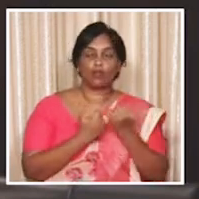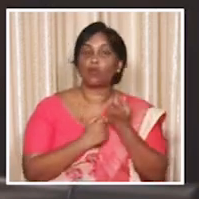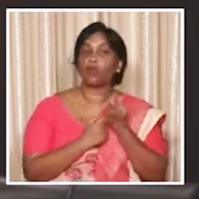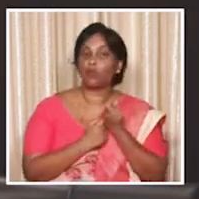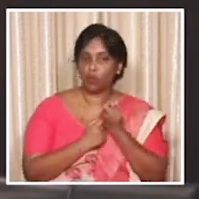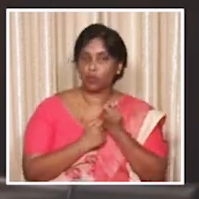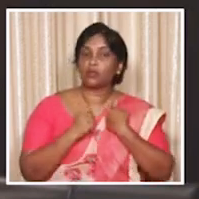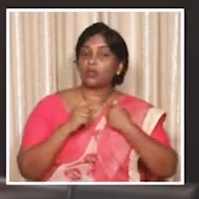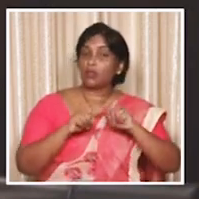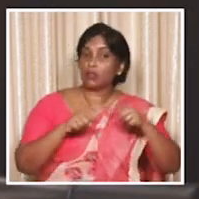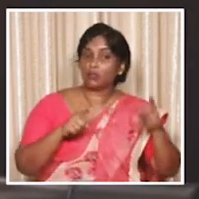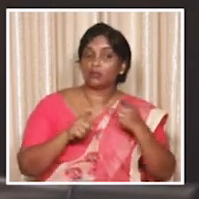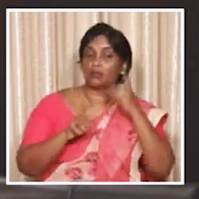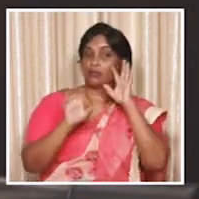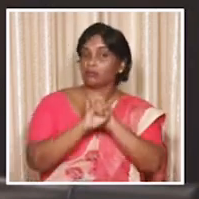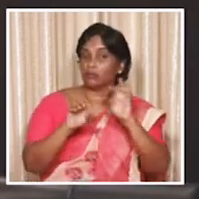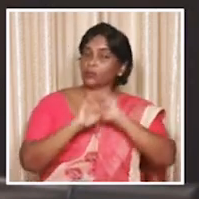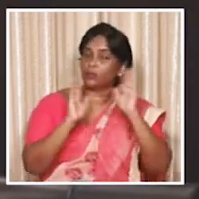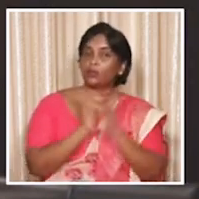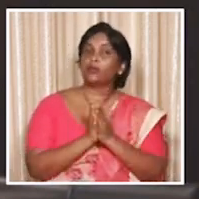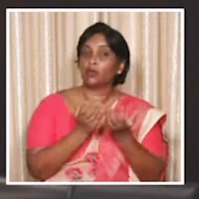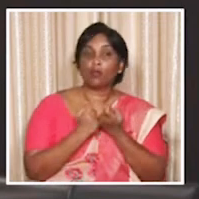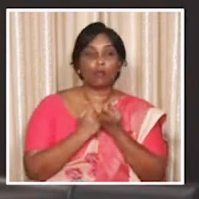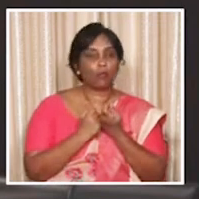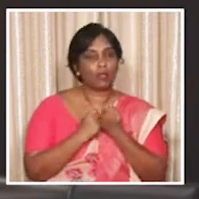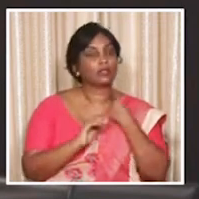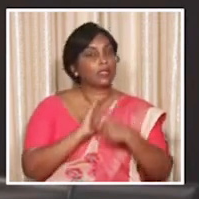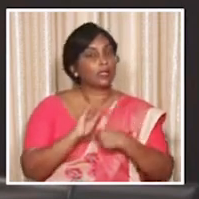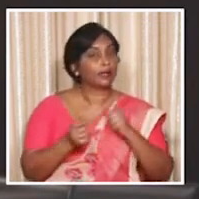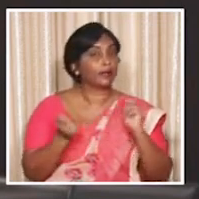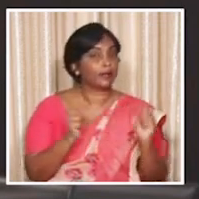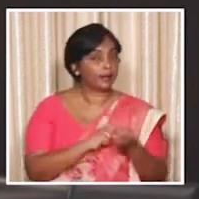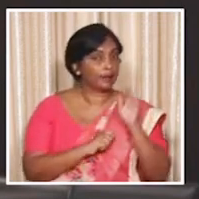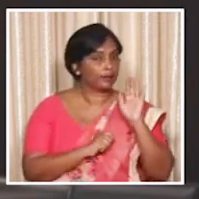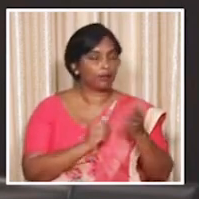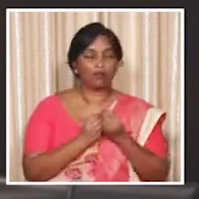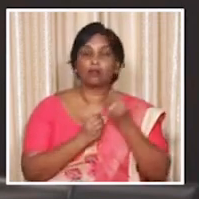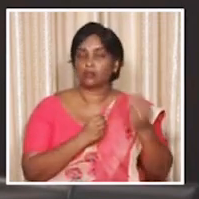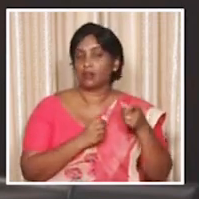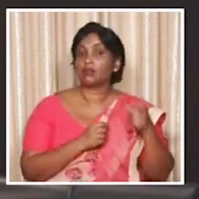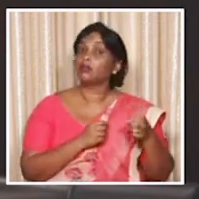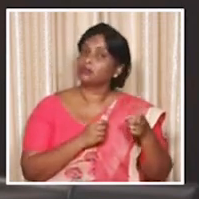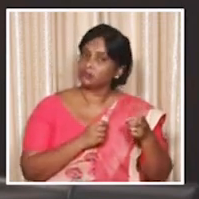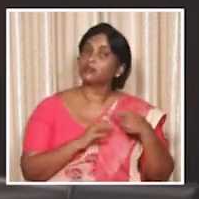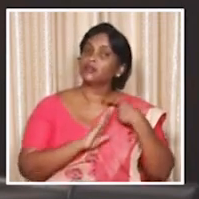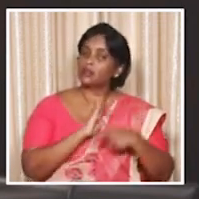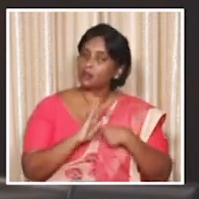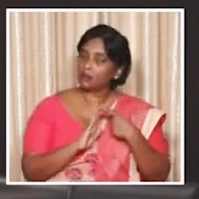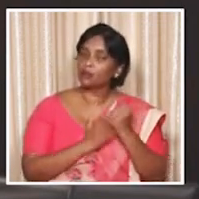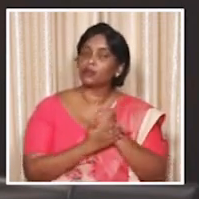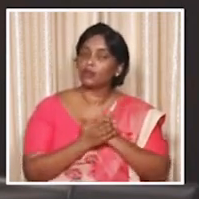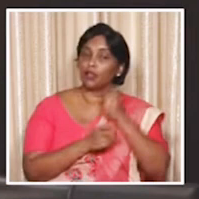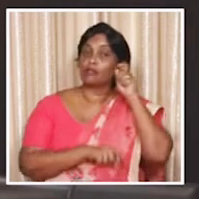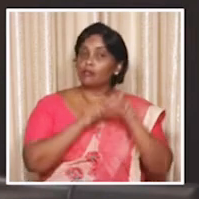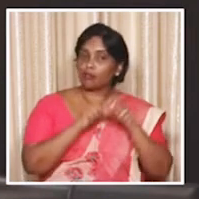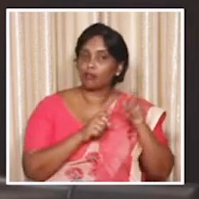සහ අනිකුත් මේ ඇඩ්වර්ටයිසින් හැම එකකින්ම ලබා ගන්න මුදල් ශ්‍රී ලංකා ක්‍රිකට් සඳහා ලැබෙන මුදල්. ඒ නිසා මේක මේ රටේ සියලු